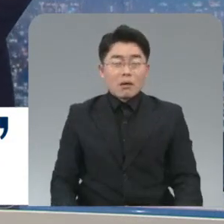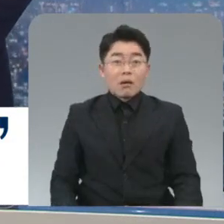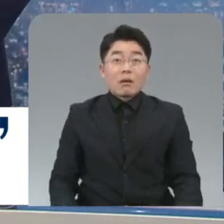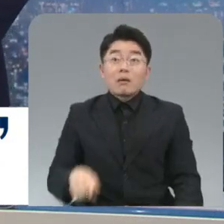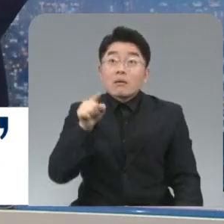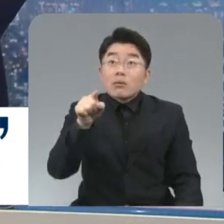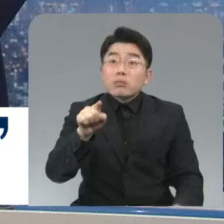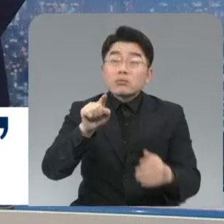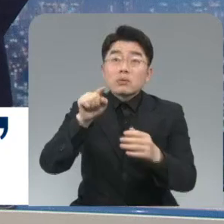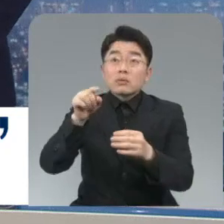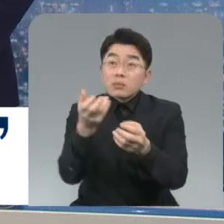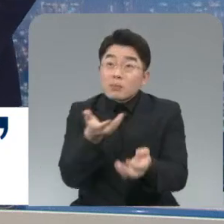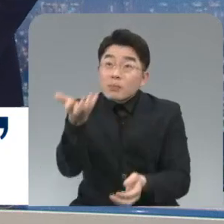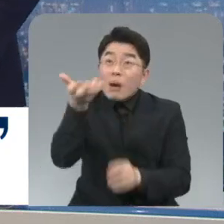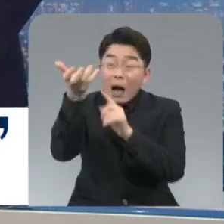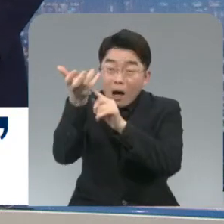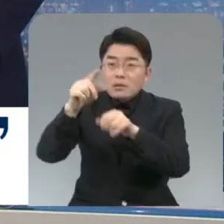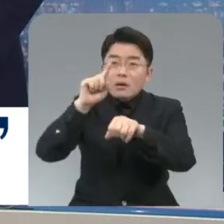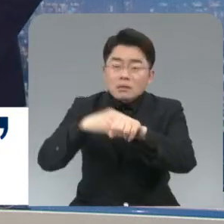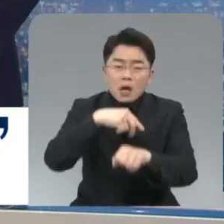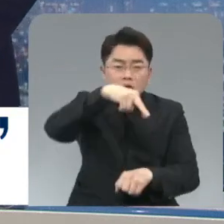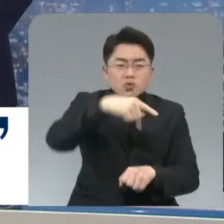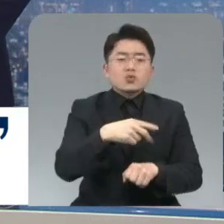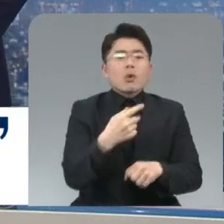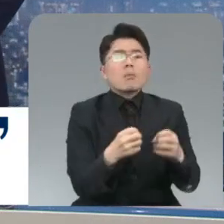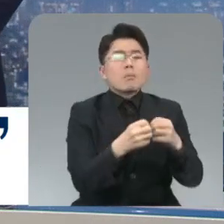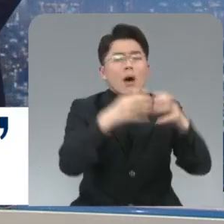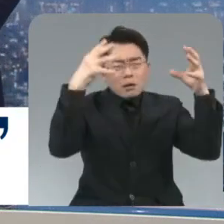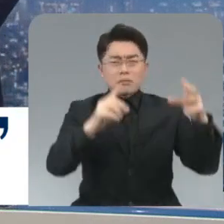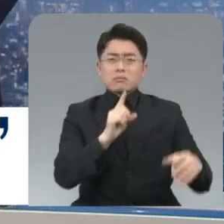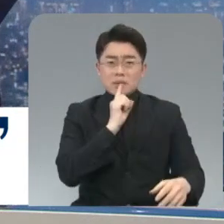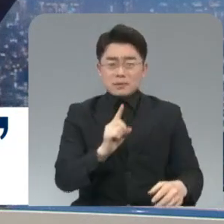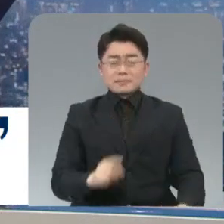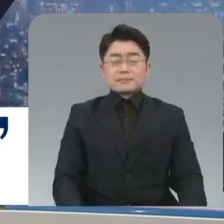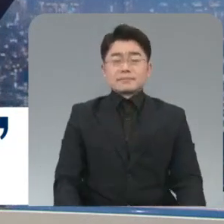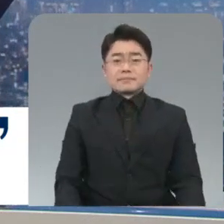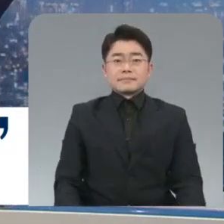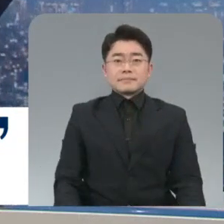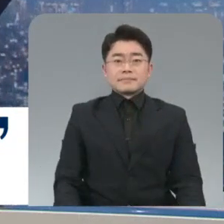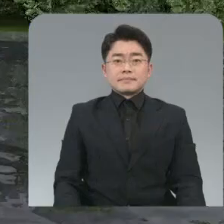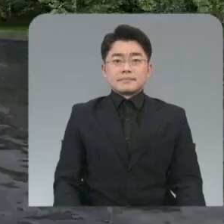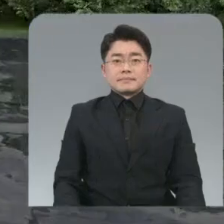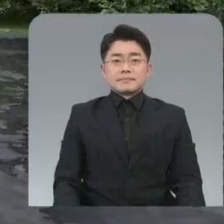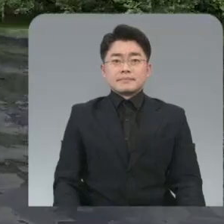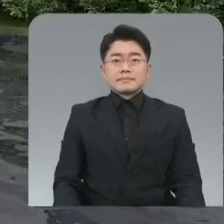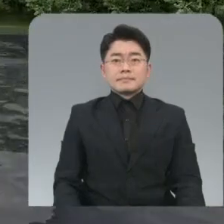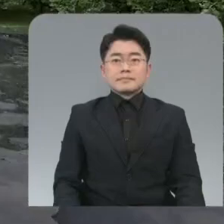위험성이 높아진다는 게 전문가들의 지적입니다. 이어서 임종빈 기자입니다.